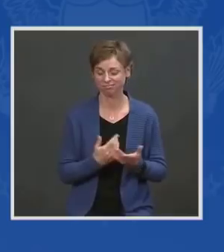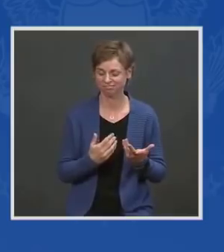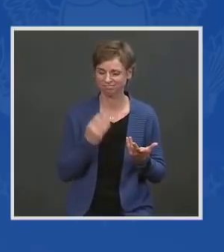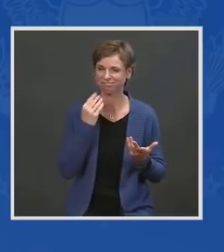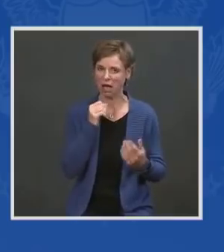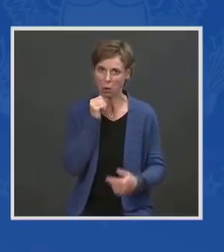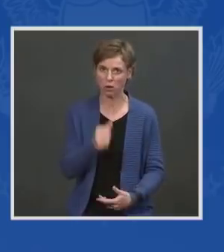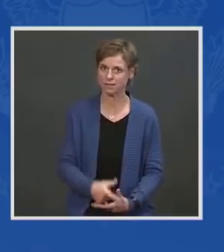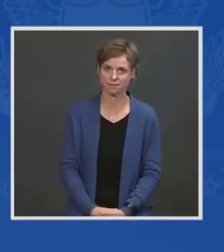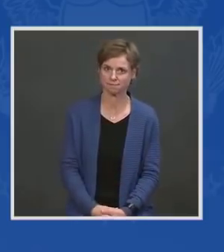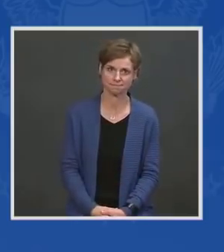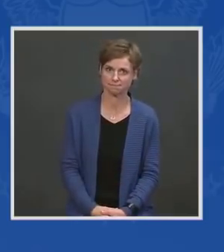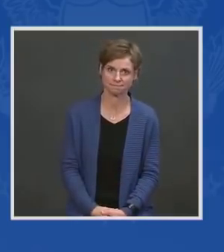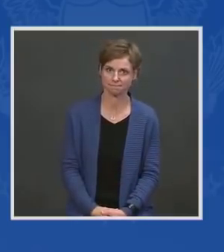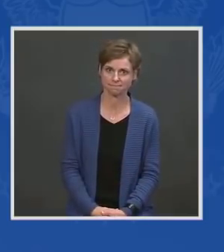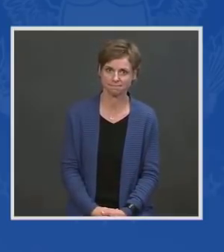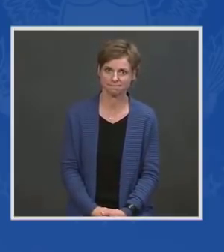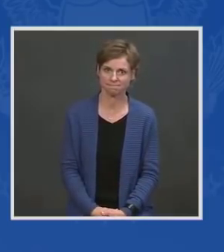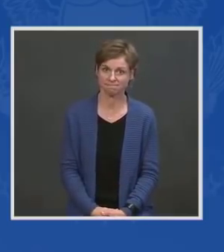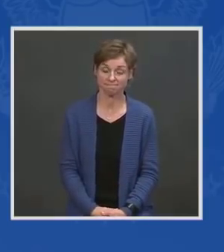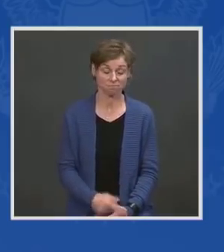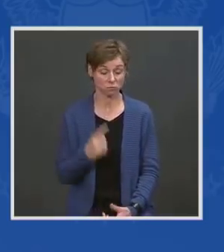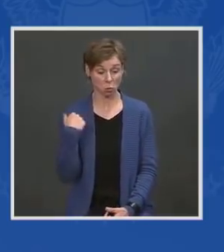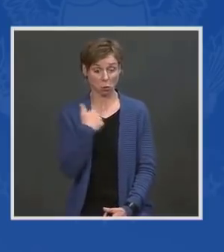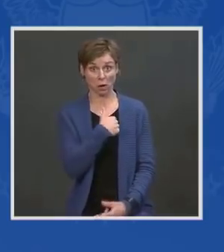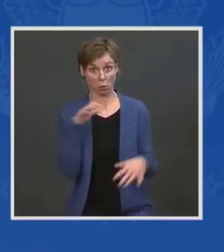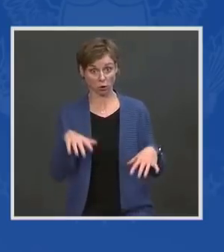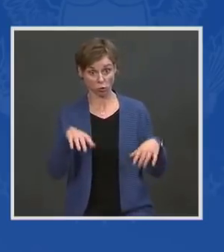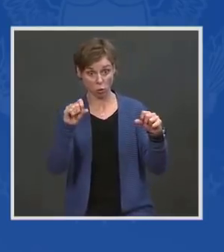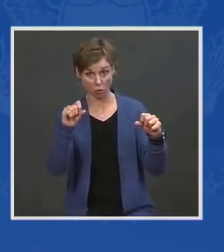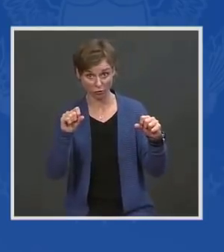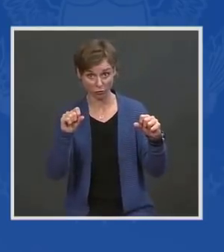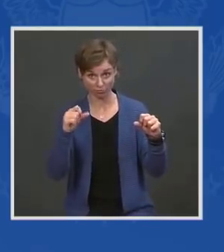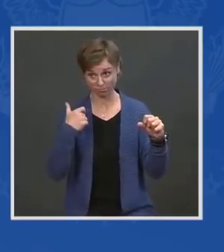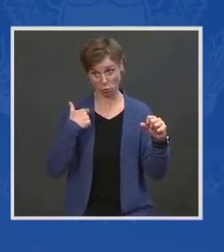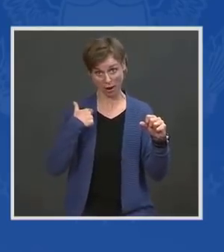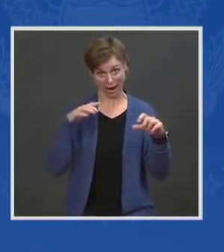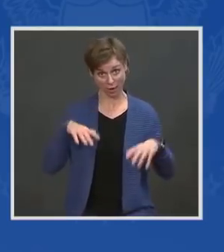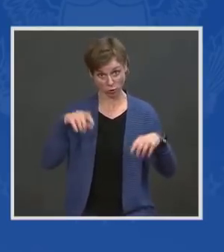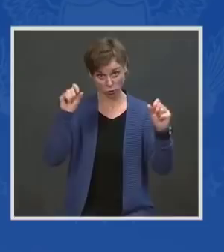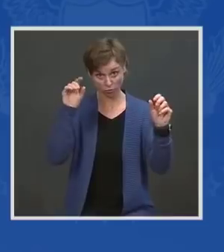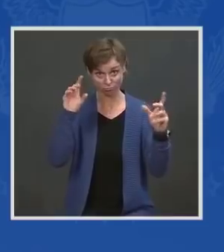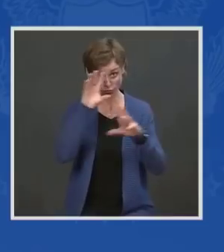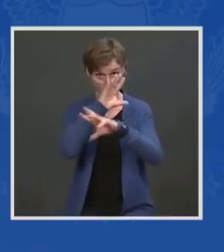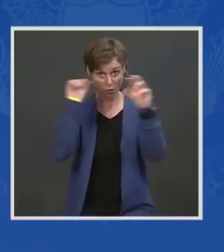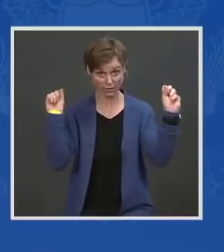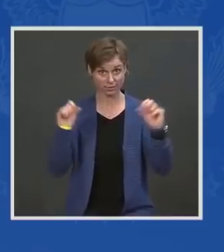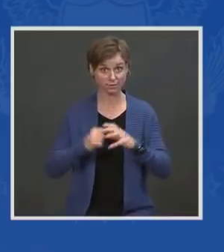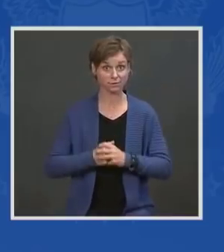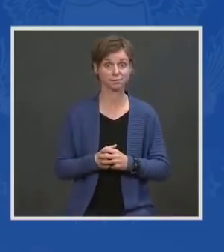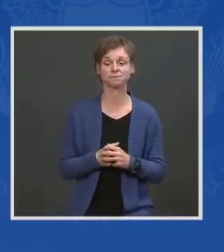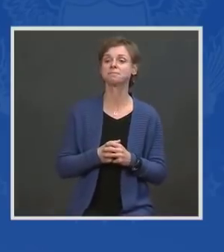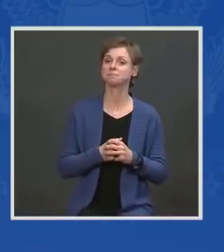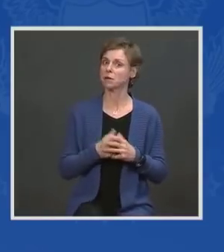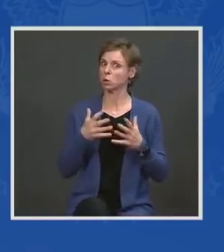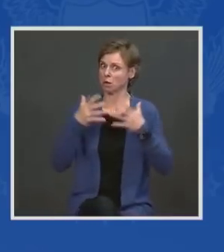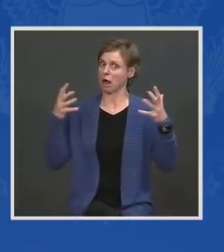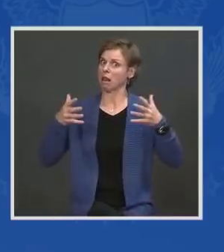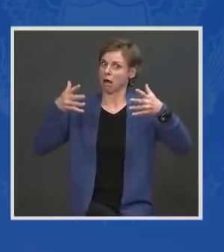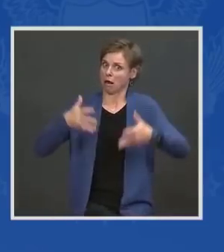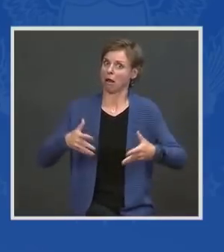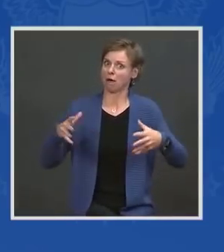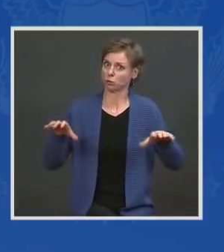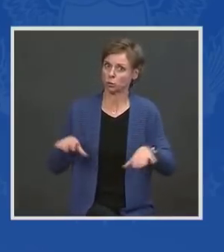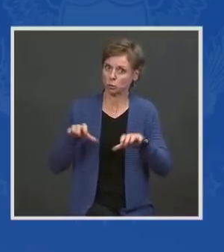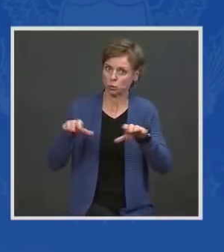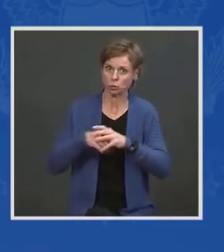Eine Schlagzeile bringt es auf den Punkt. Zitat, es wird nicht einfach sein. Ende des Zitats. Nun, das